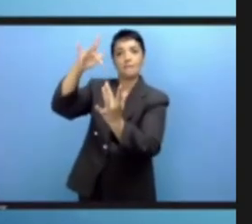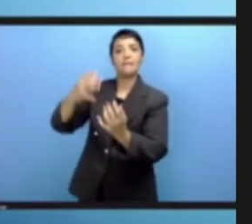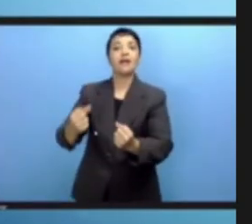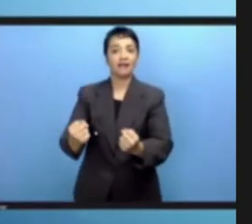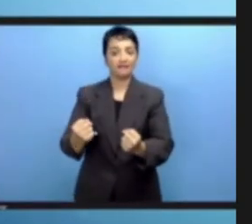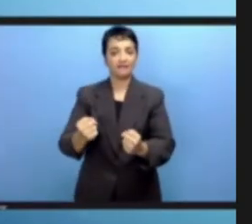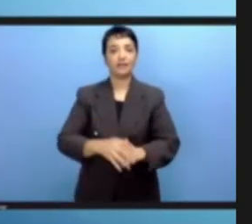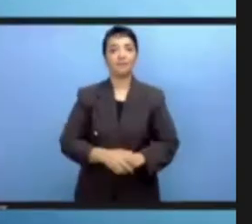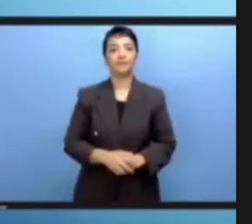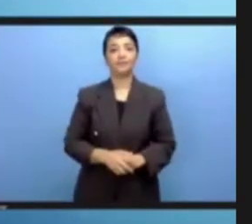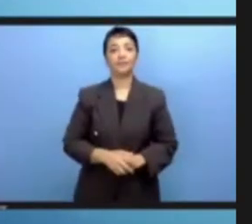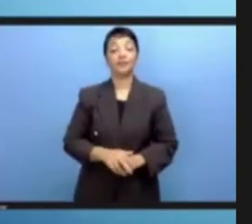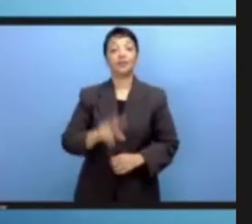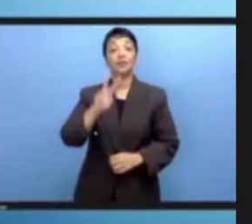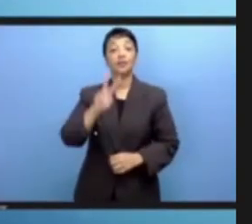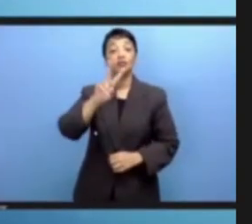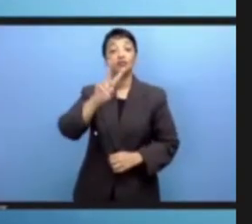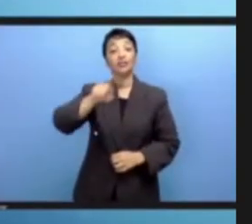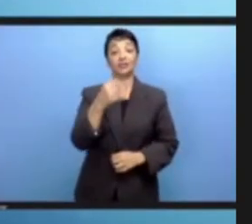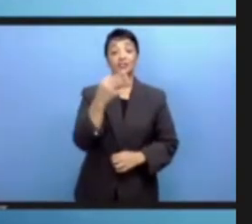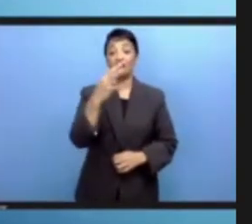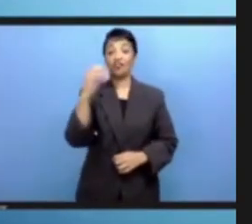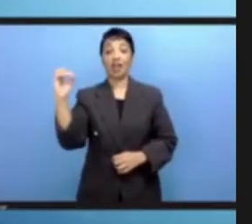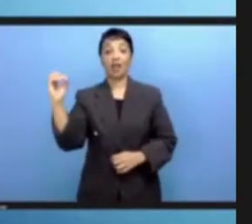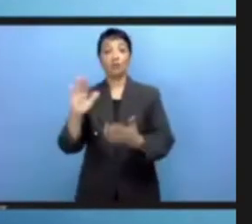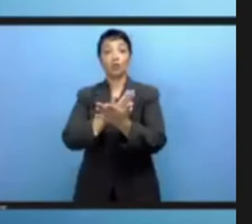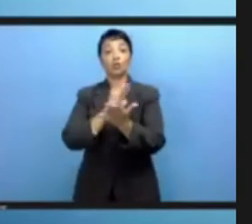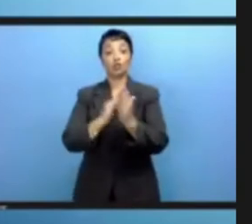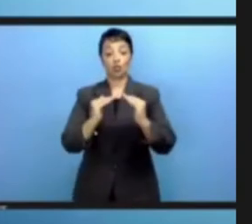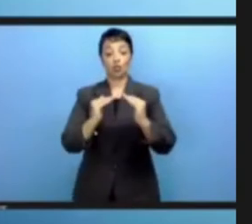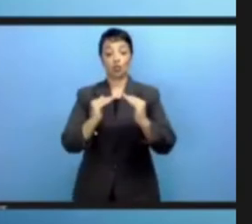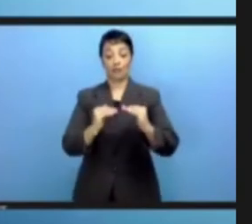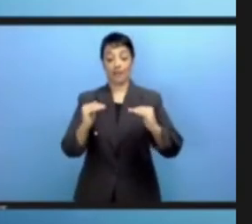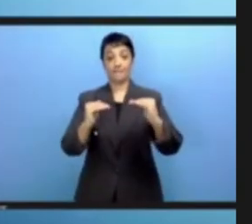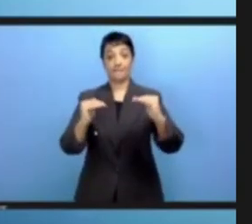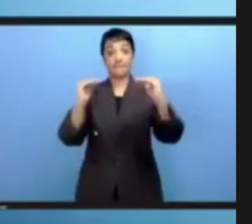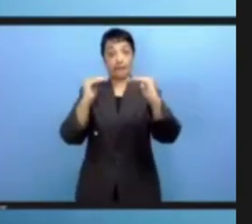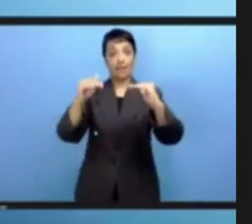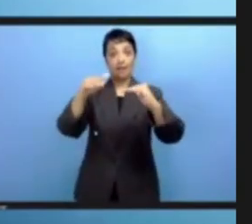services ainsi que l'amélioration de la connectivité.